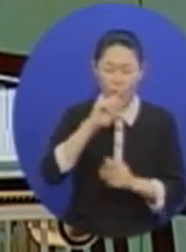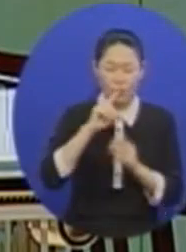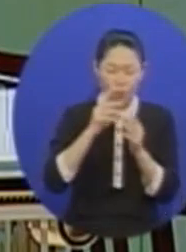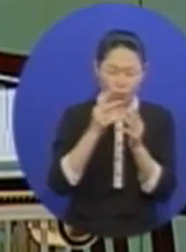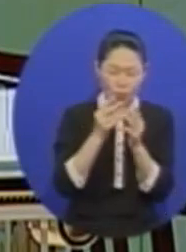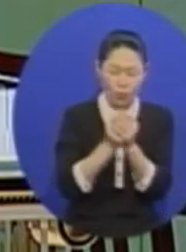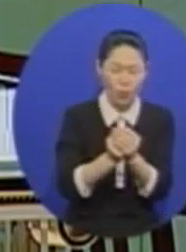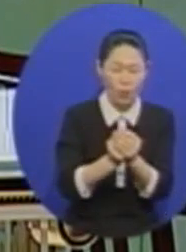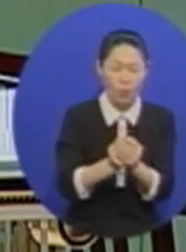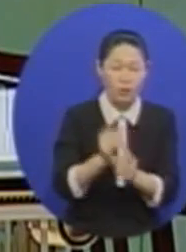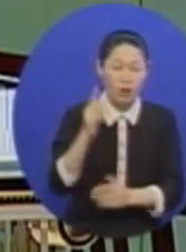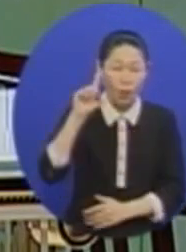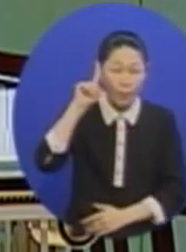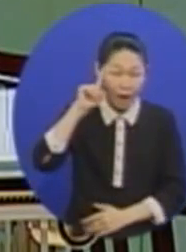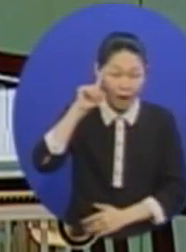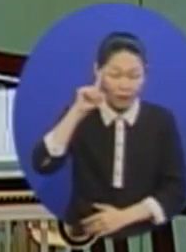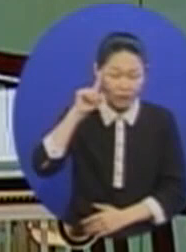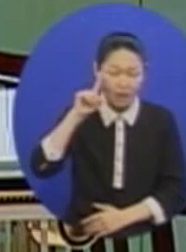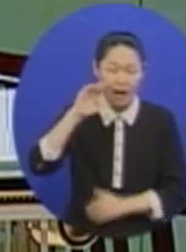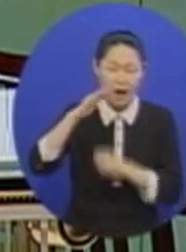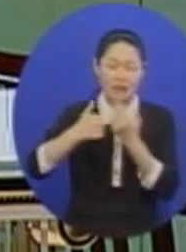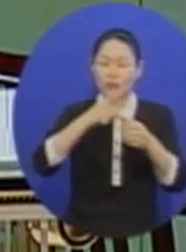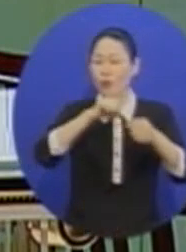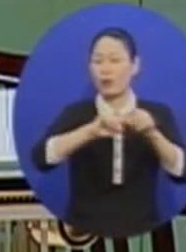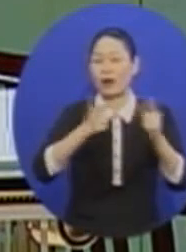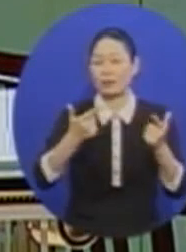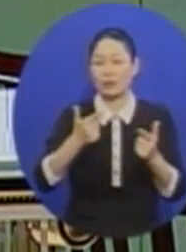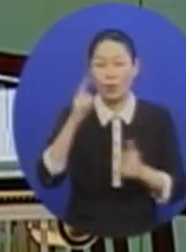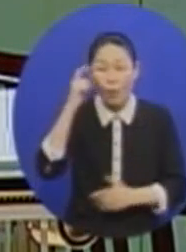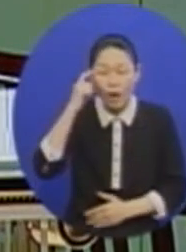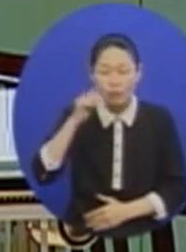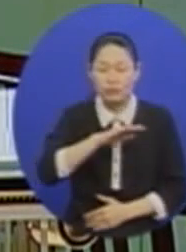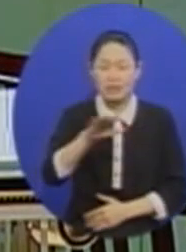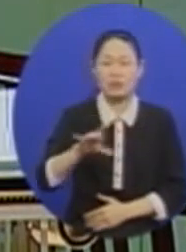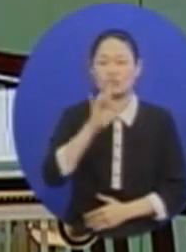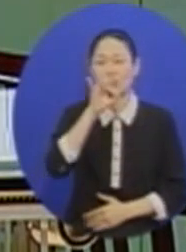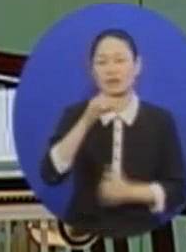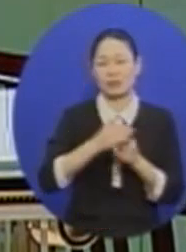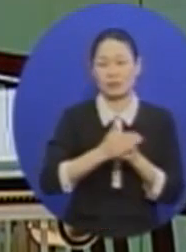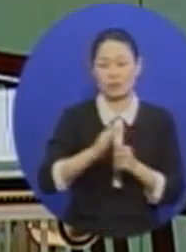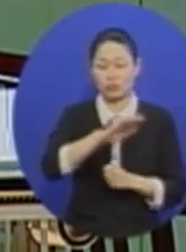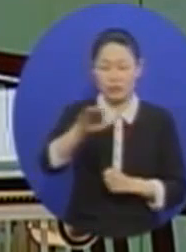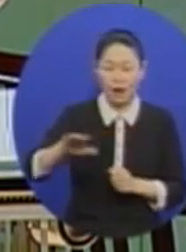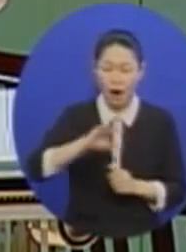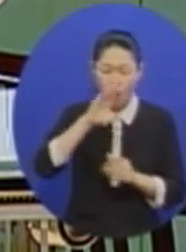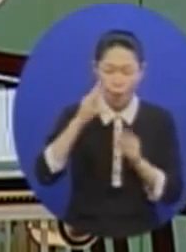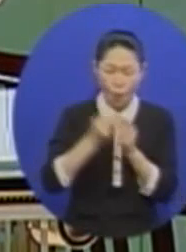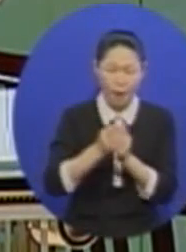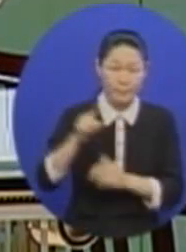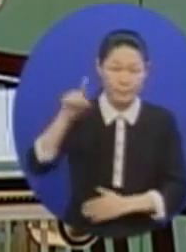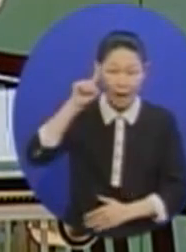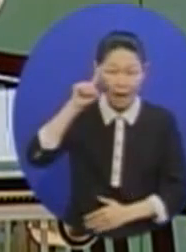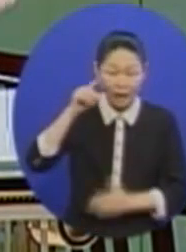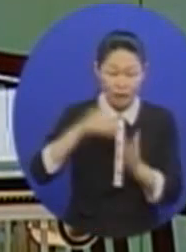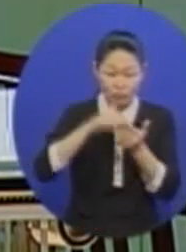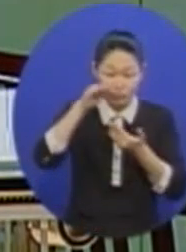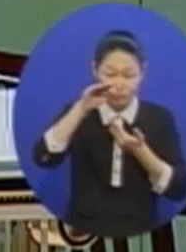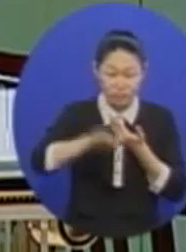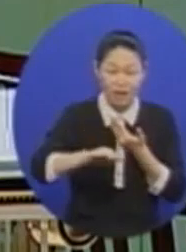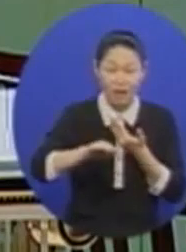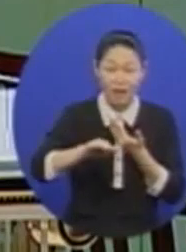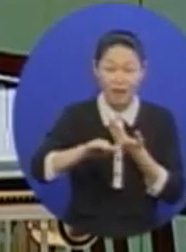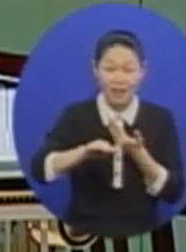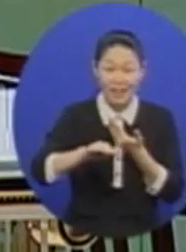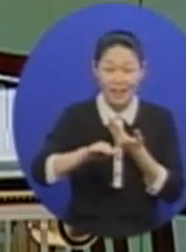우리에게는 불가능한 일이기 때문입니다 만약에 우리가 완벽 1 직원 안 다음에 교회 봉사를 해야 된다면 우리는